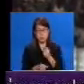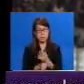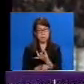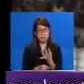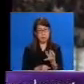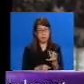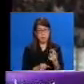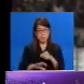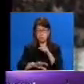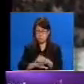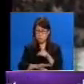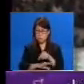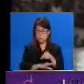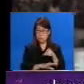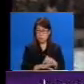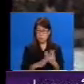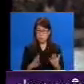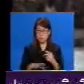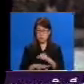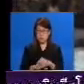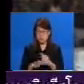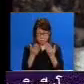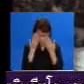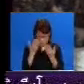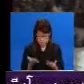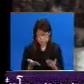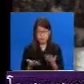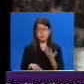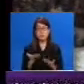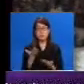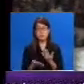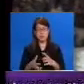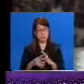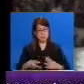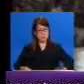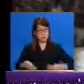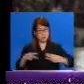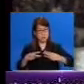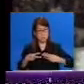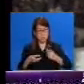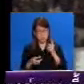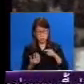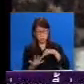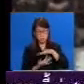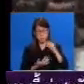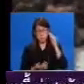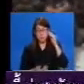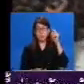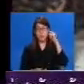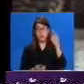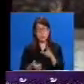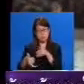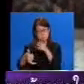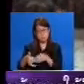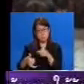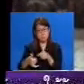ห่วงระยะเวลาซึ่งการละหมาดหรือการใช้ชีวิตเนี่ยครับมันทำให้เราเรียนรู้วิถีชีวิตของเขามากขึ้นเพ